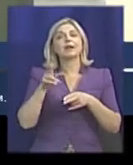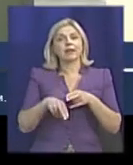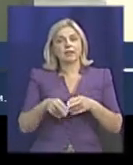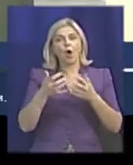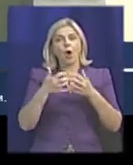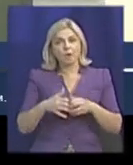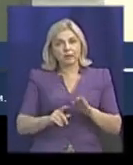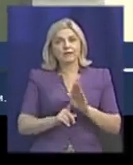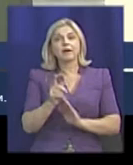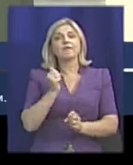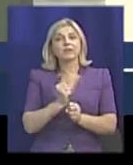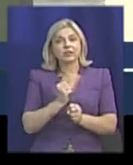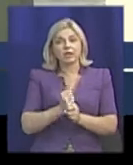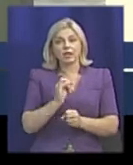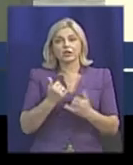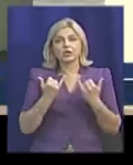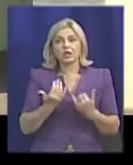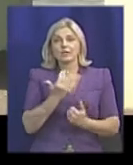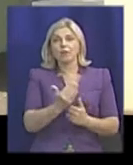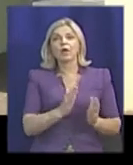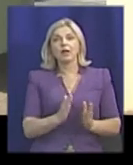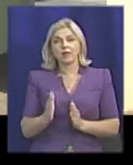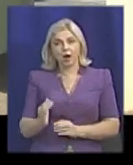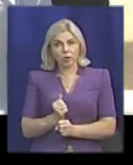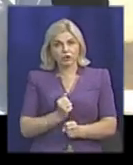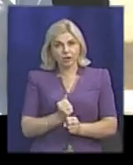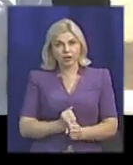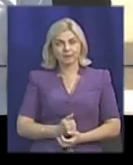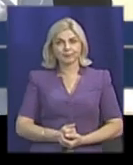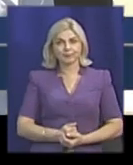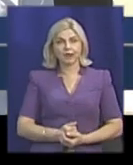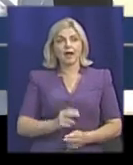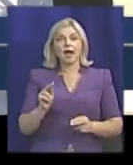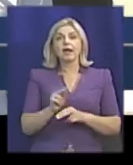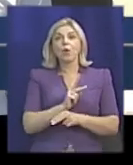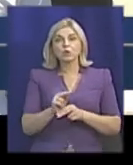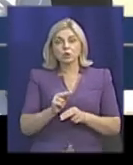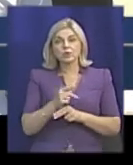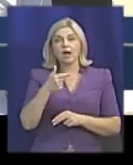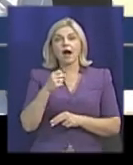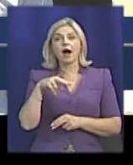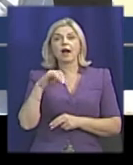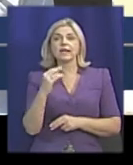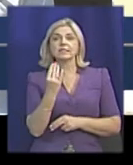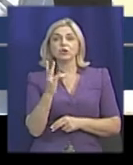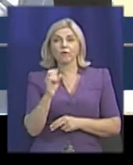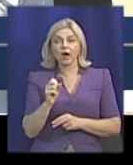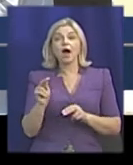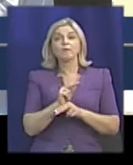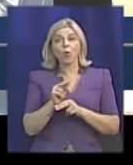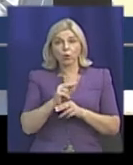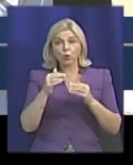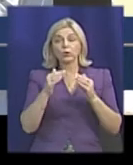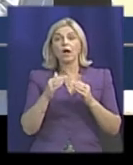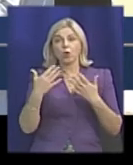Обладнання введене в експлуатацію і зараз йде його налагодження. Реконструкція галицинівських каналізаційних споруд завершена. Відтепер